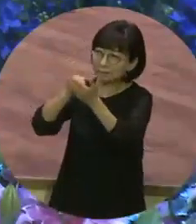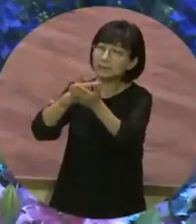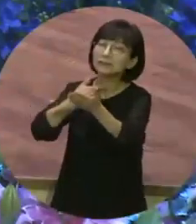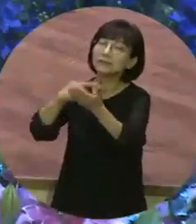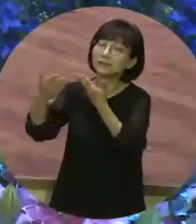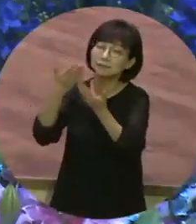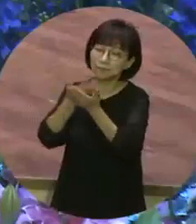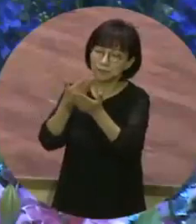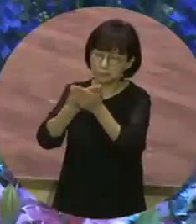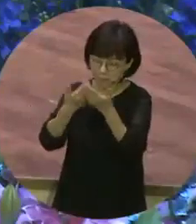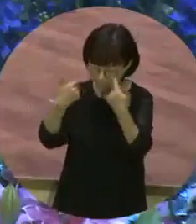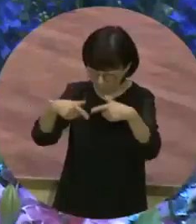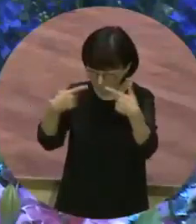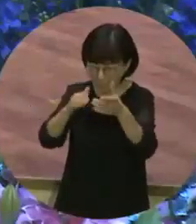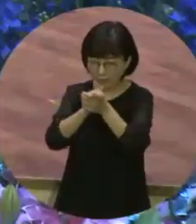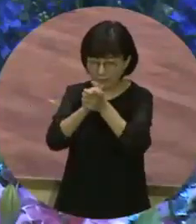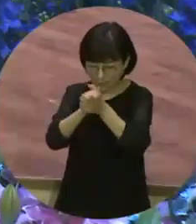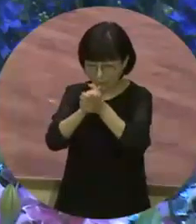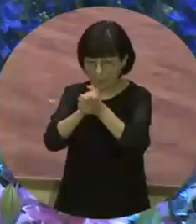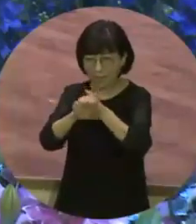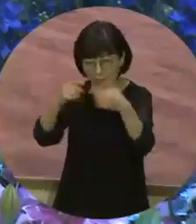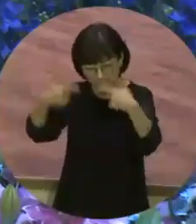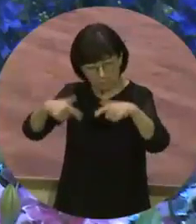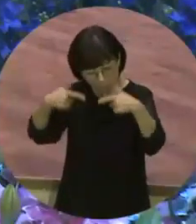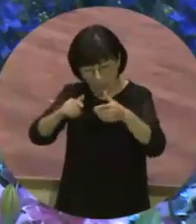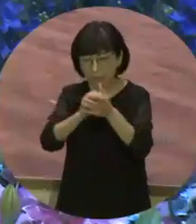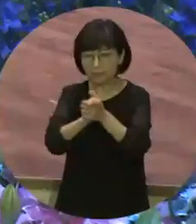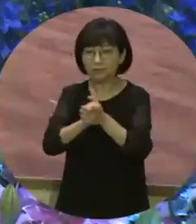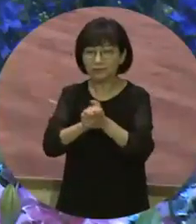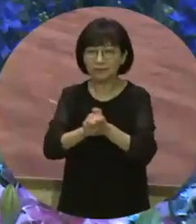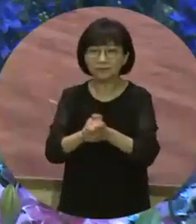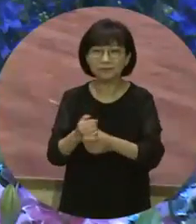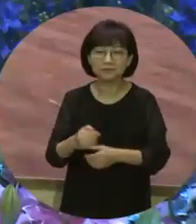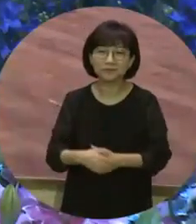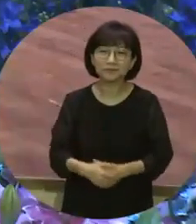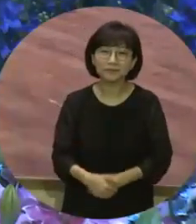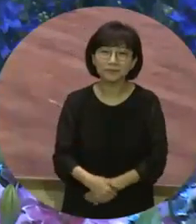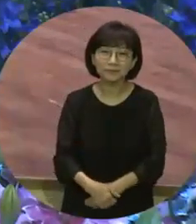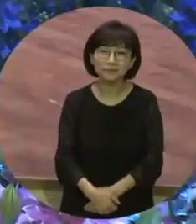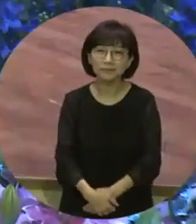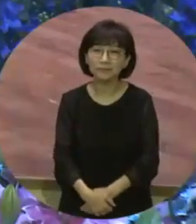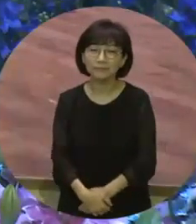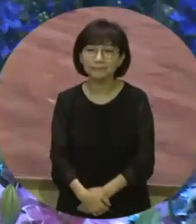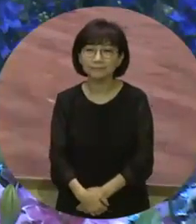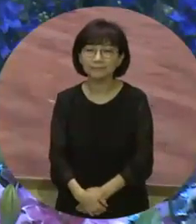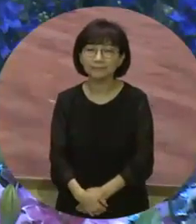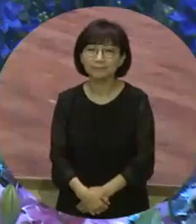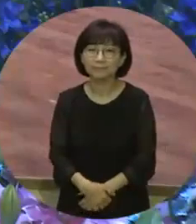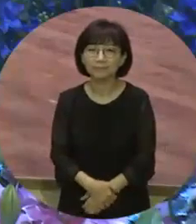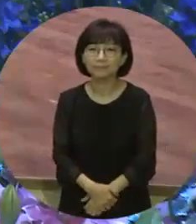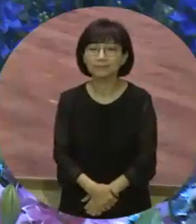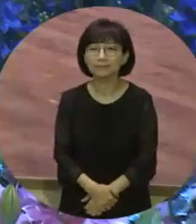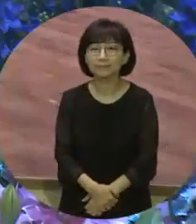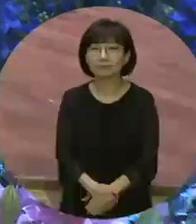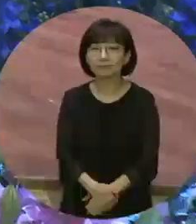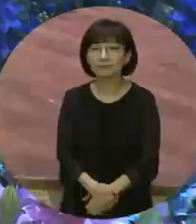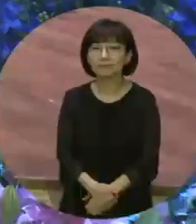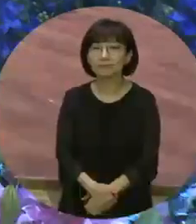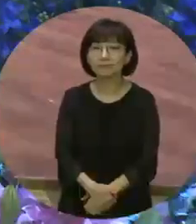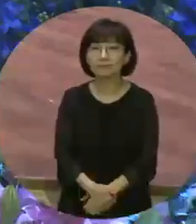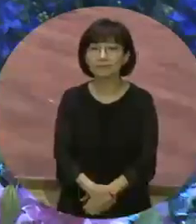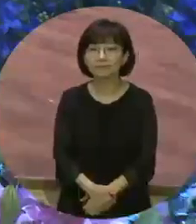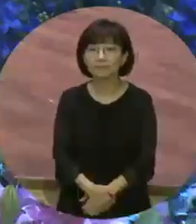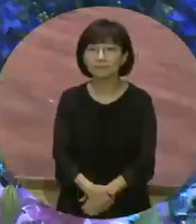저는 우리 연약한 환자들 위해서 그렇게 기도를 합니다. 그래서 우리가 할 것은 다른 게